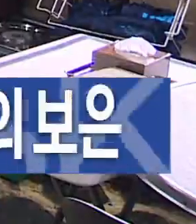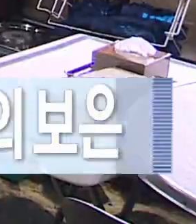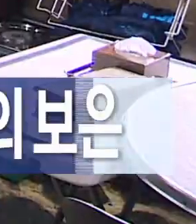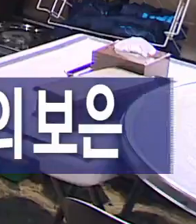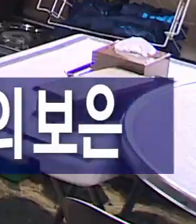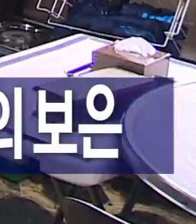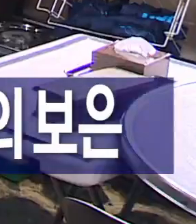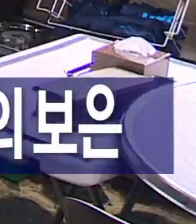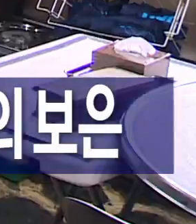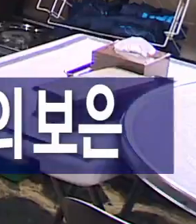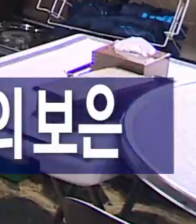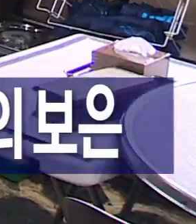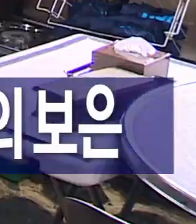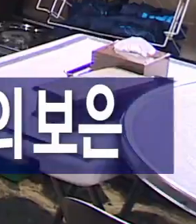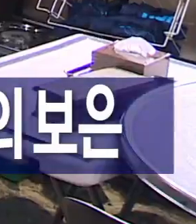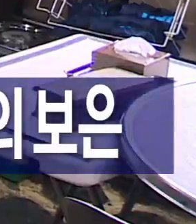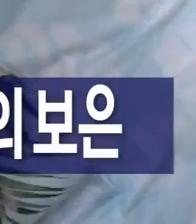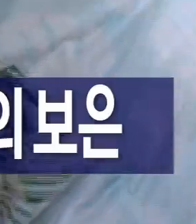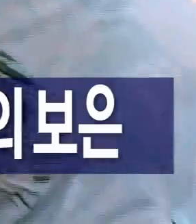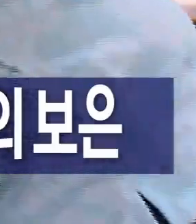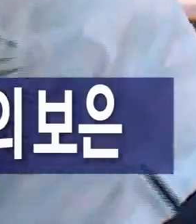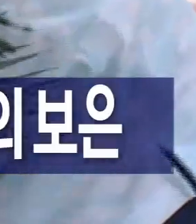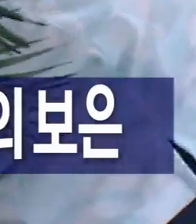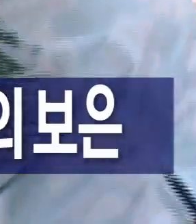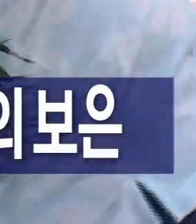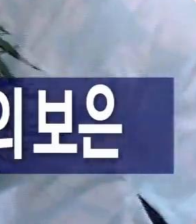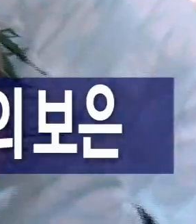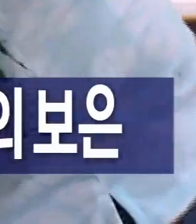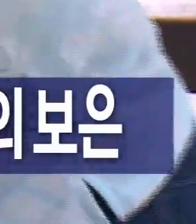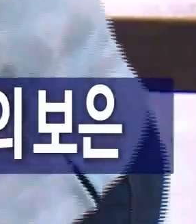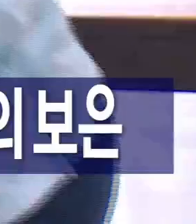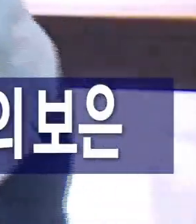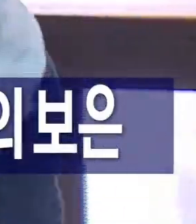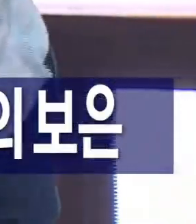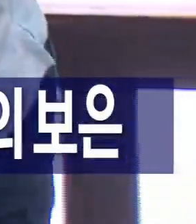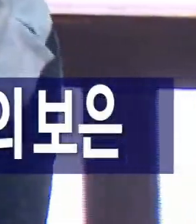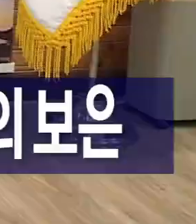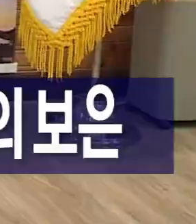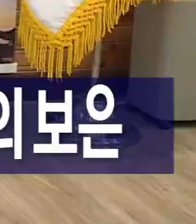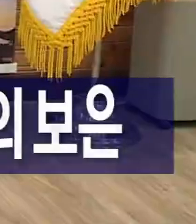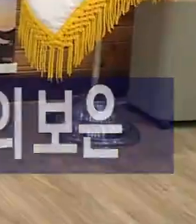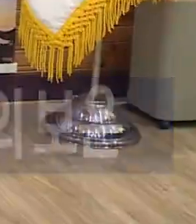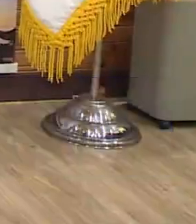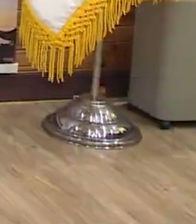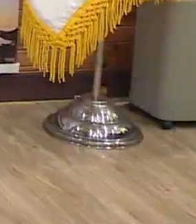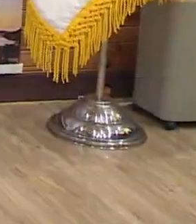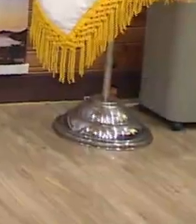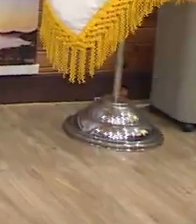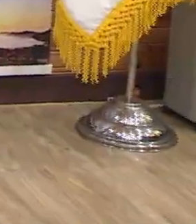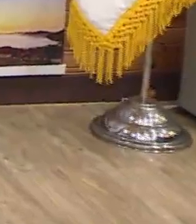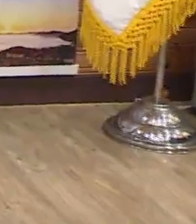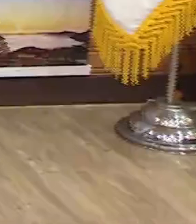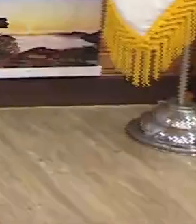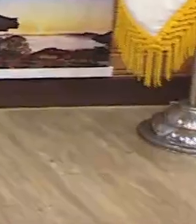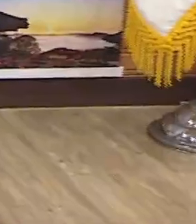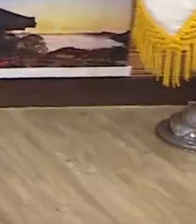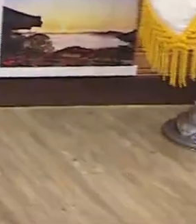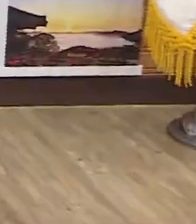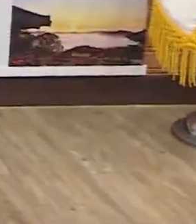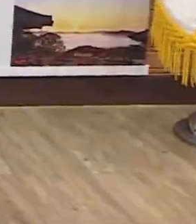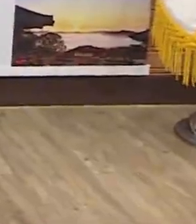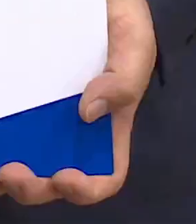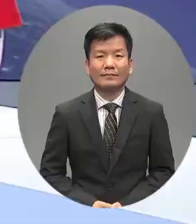옥천에서 지역 장학금의 도움을 받으며 여섯 자매를 교육한 부부가 이번엔 장학금을 기탁했습니다.